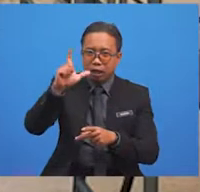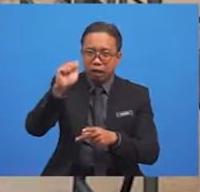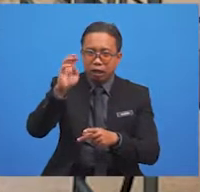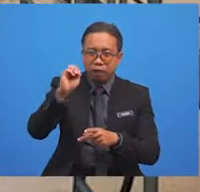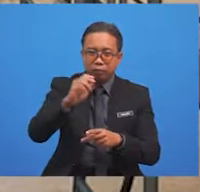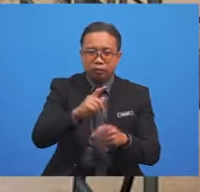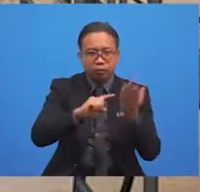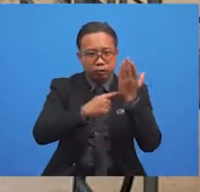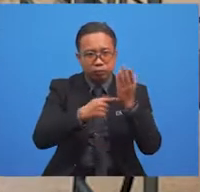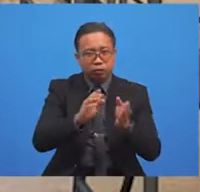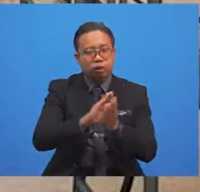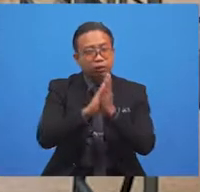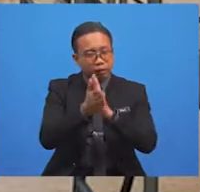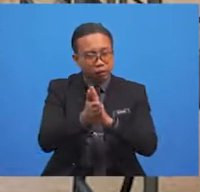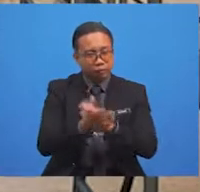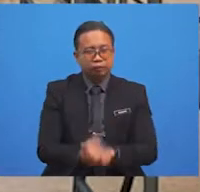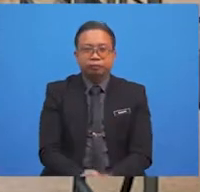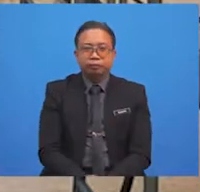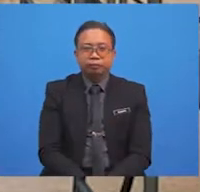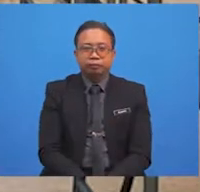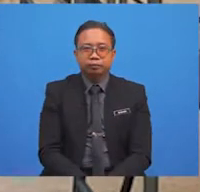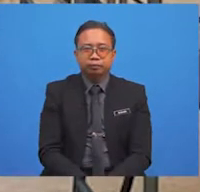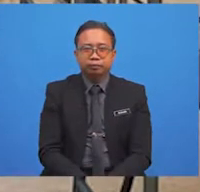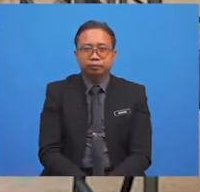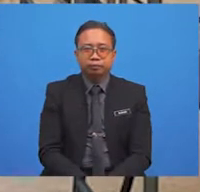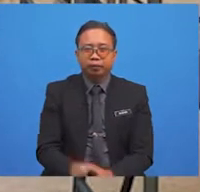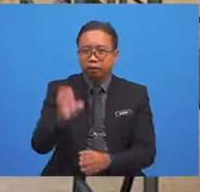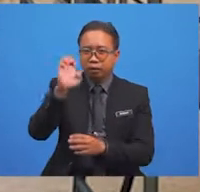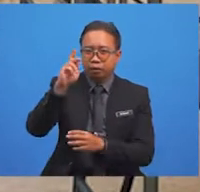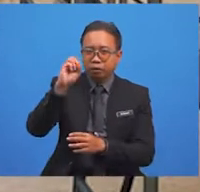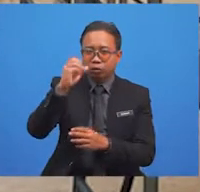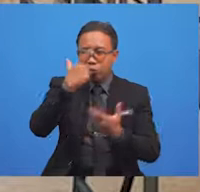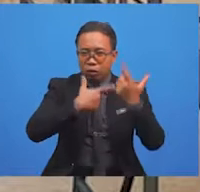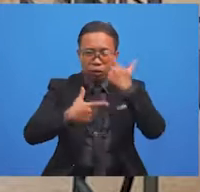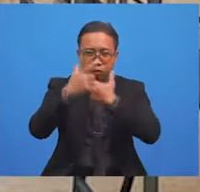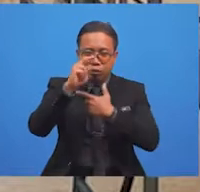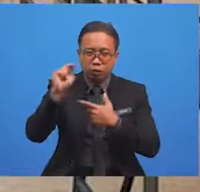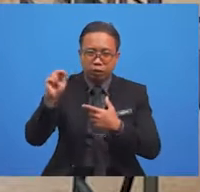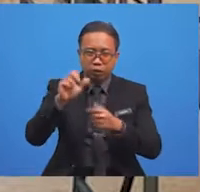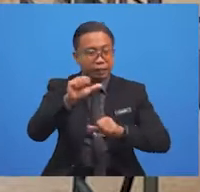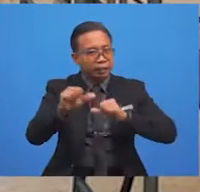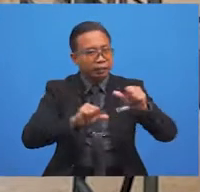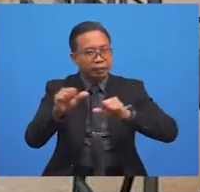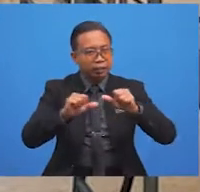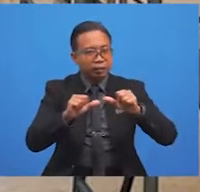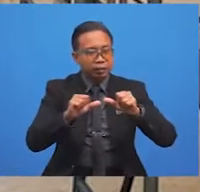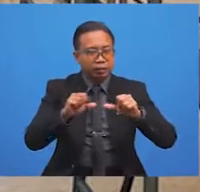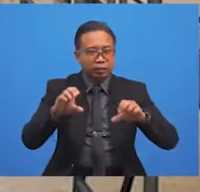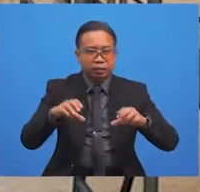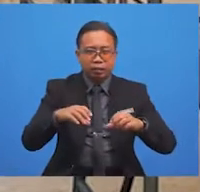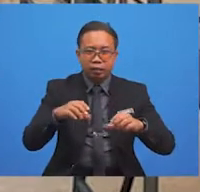jadi. Atau dengan kata lain, ekopelancongan adalah aktiviti-aktiviti